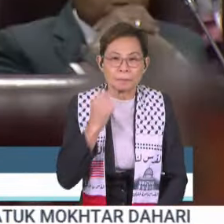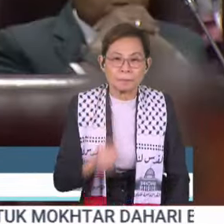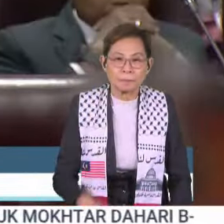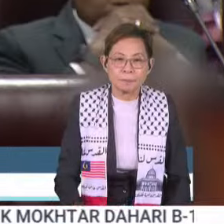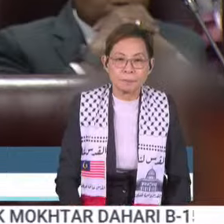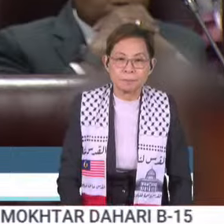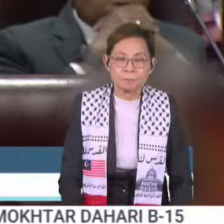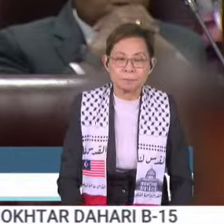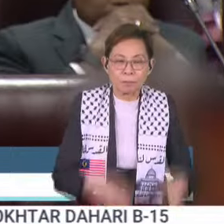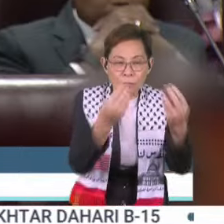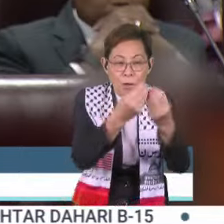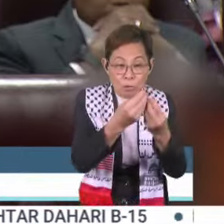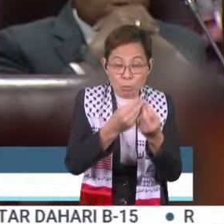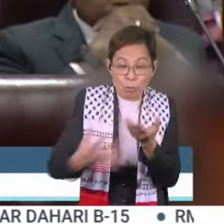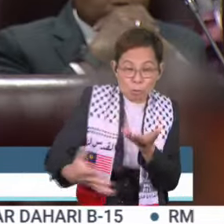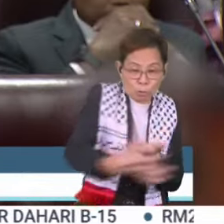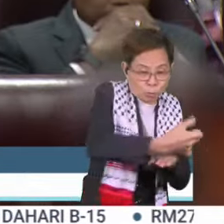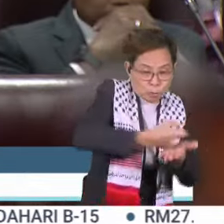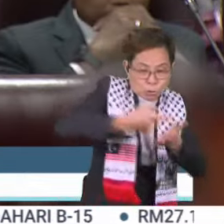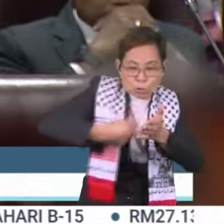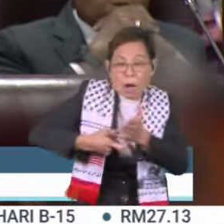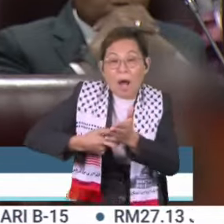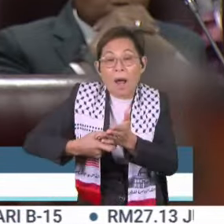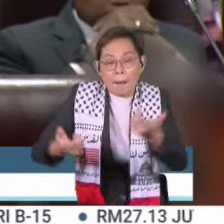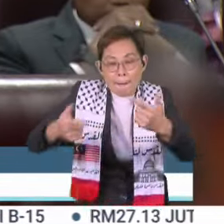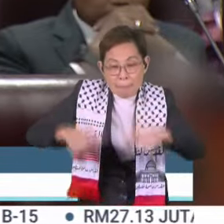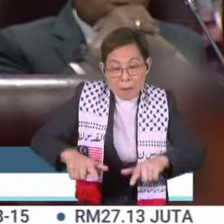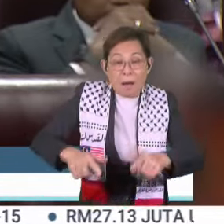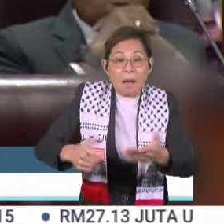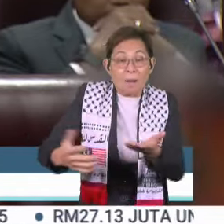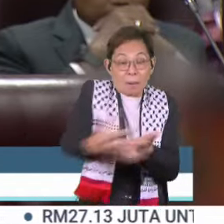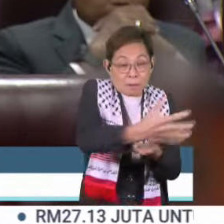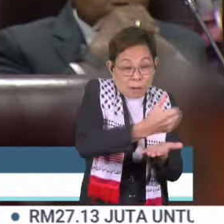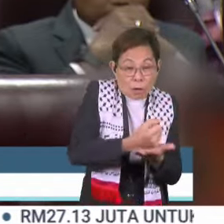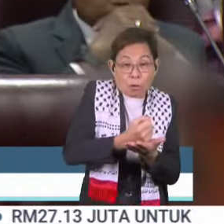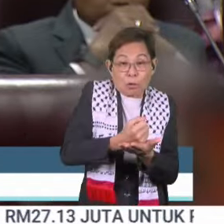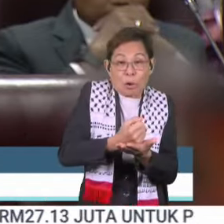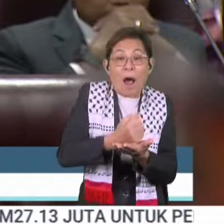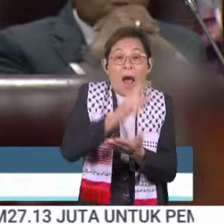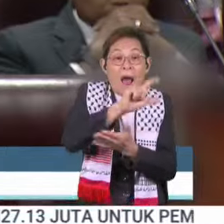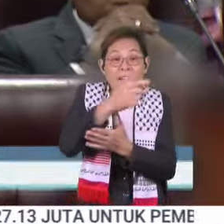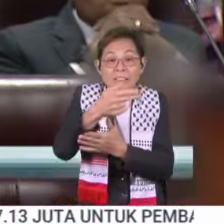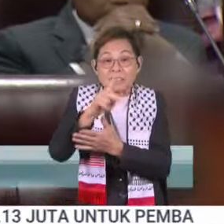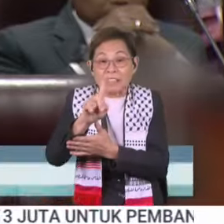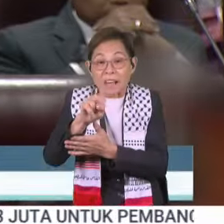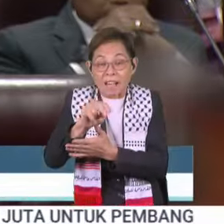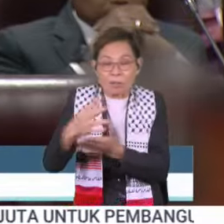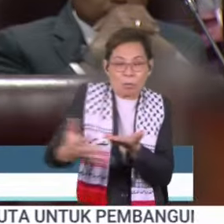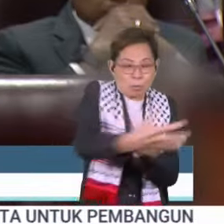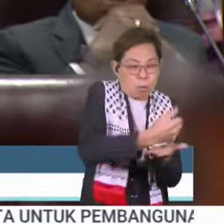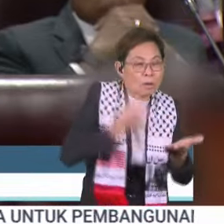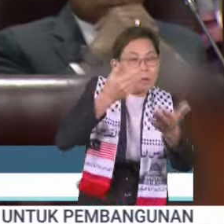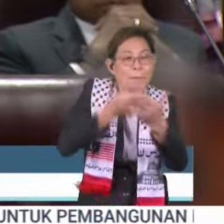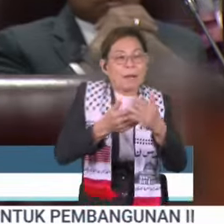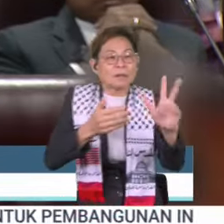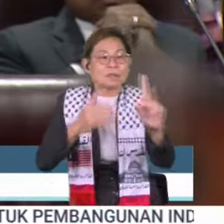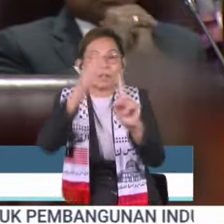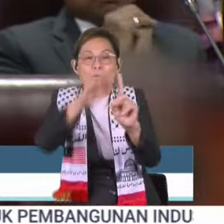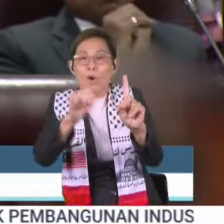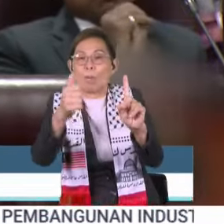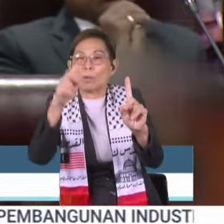lhdn jumlah kutipan hasil Cukai langsung yang berjaya dikutip lhdn Malaysia sehingga 31